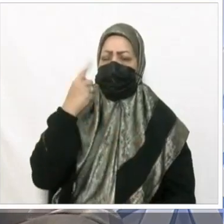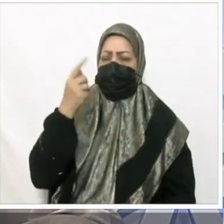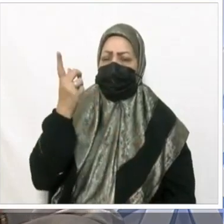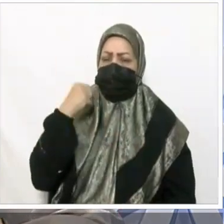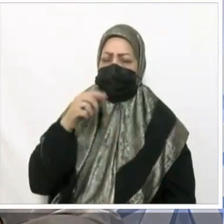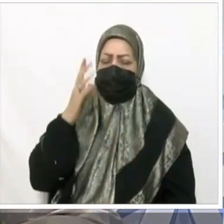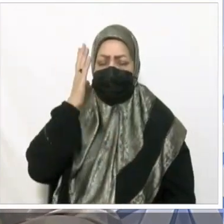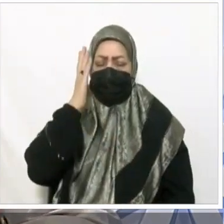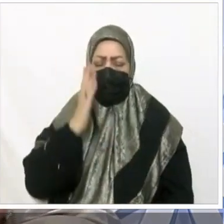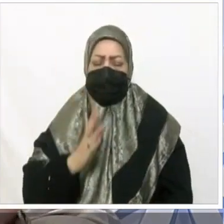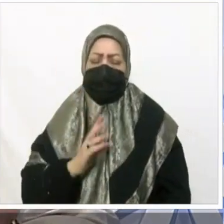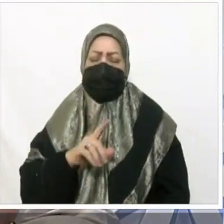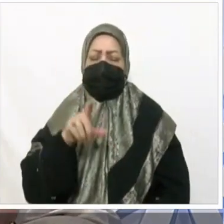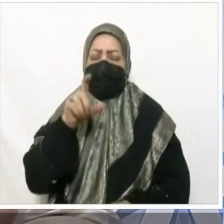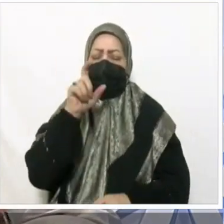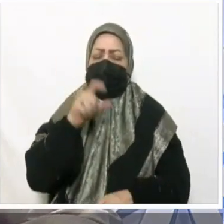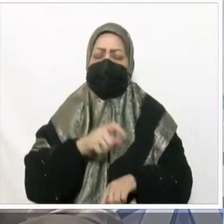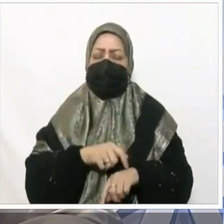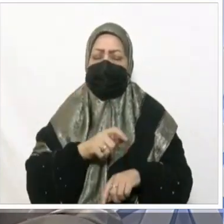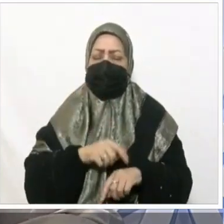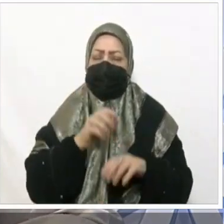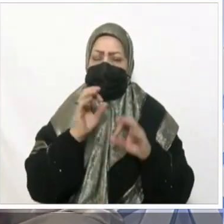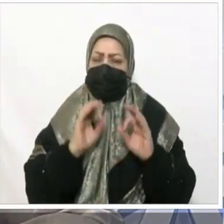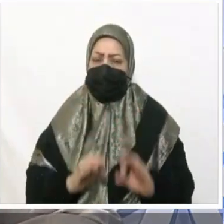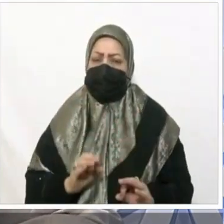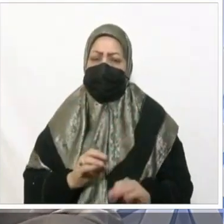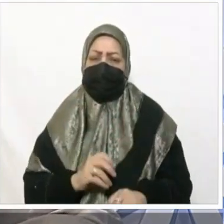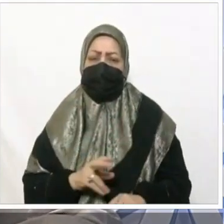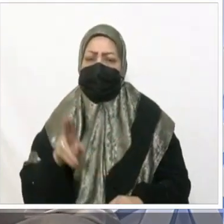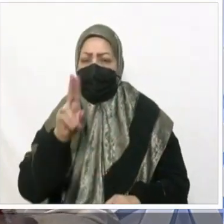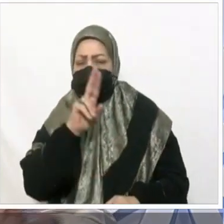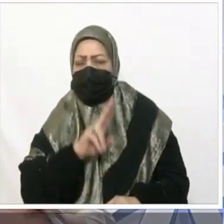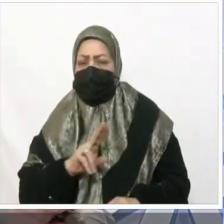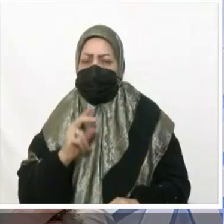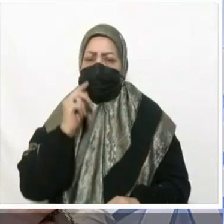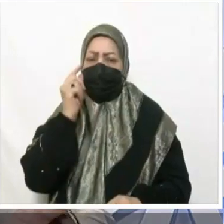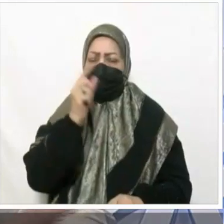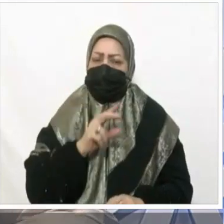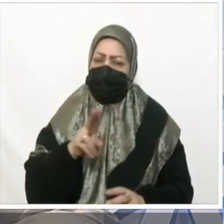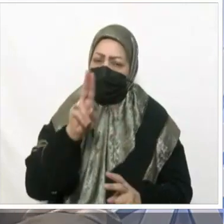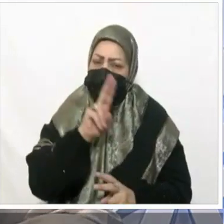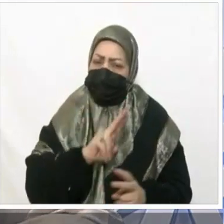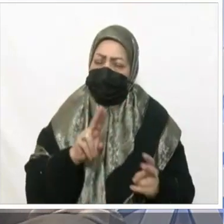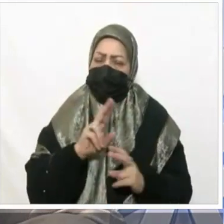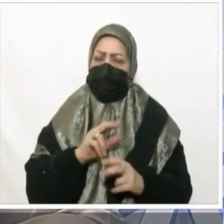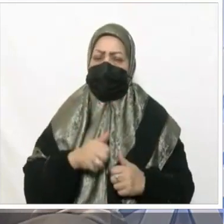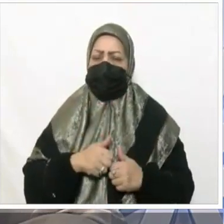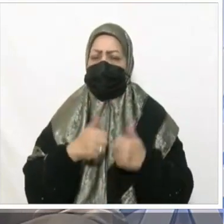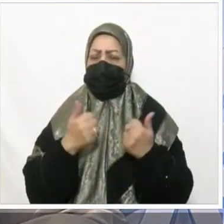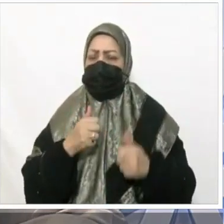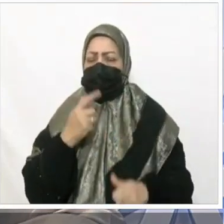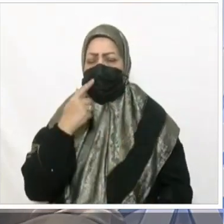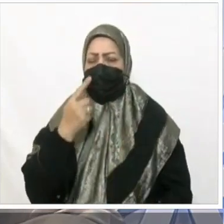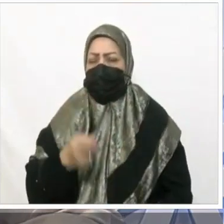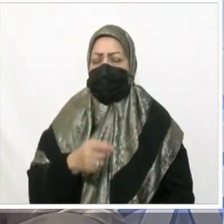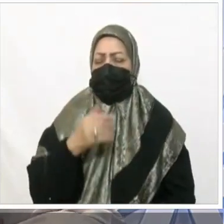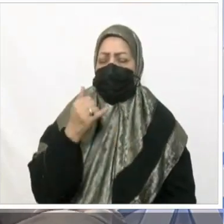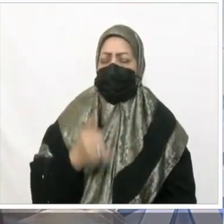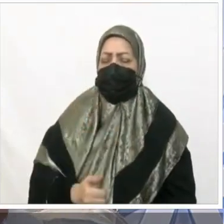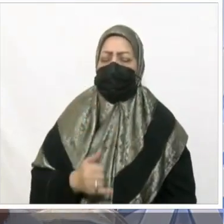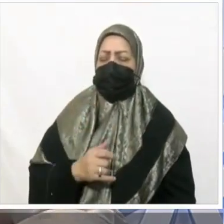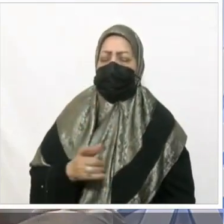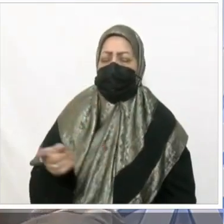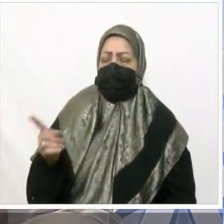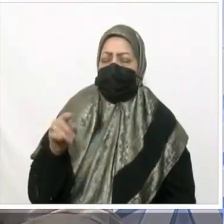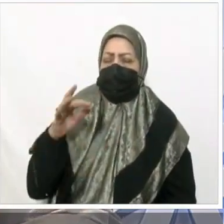أمور دينهم في أمور دينكم، فلماذا اليوم حينما تكالب عليهم هؤلاء يعني لم يجدوا منكم نصرة